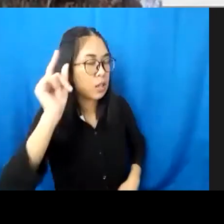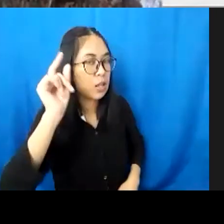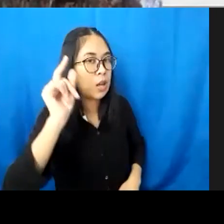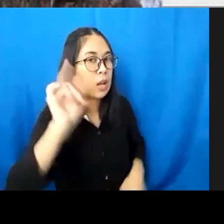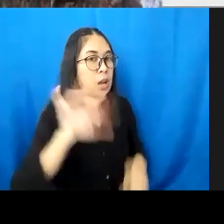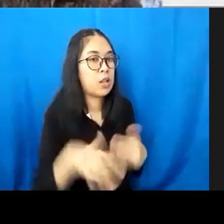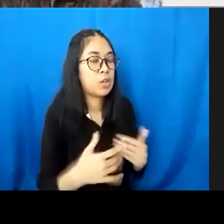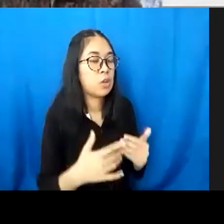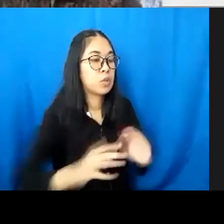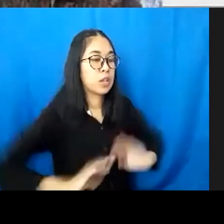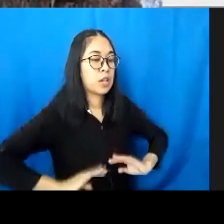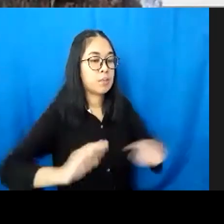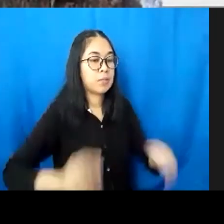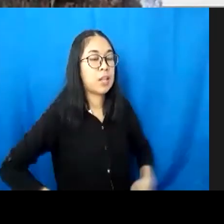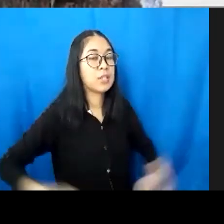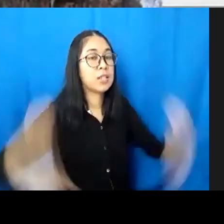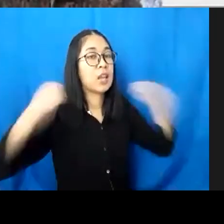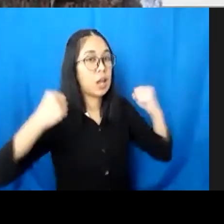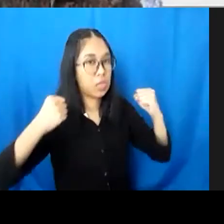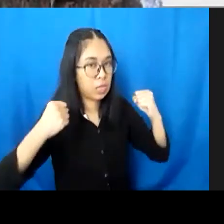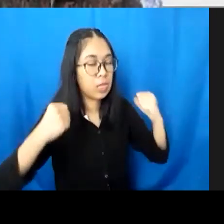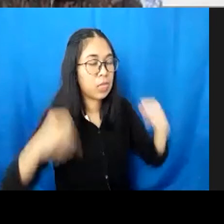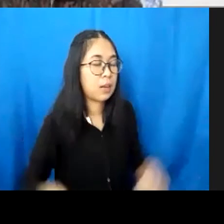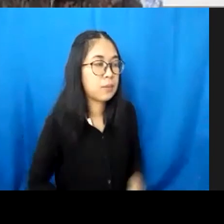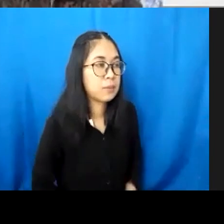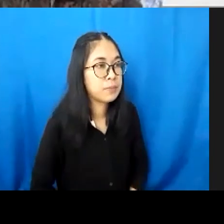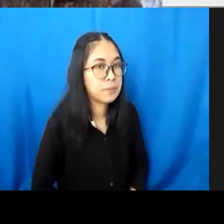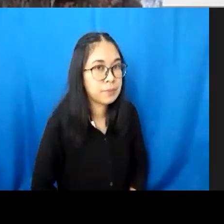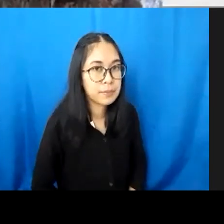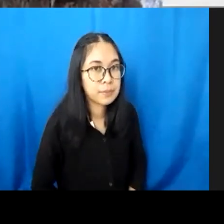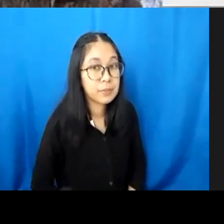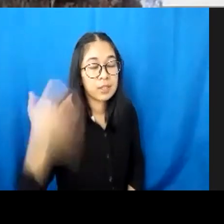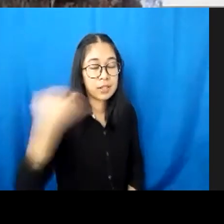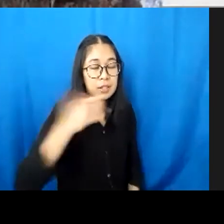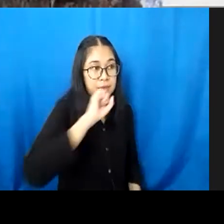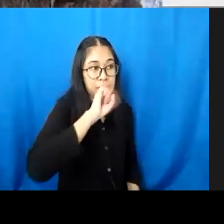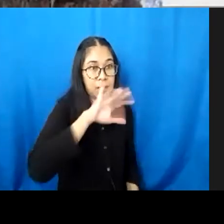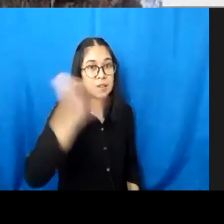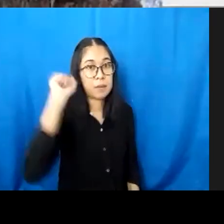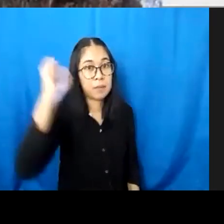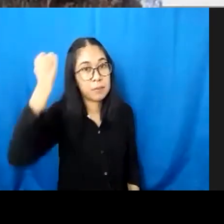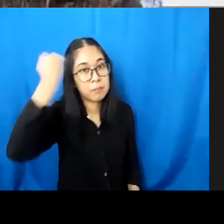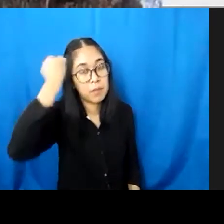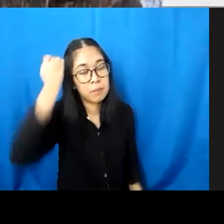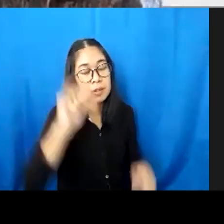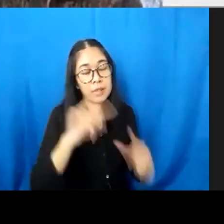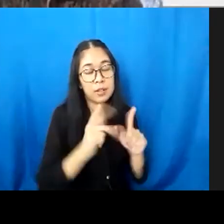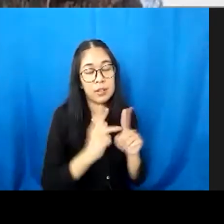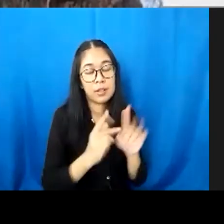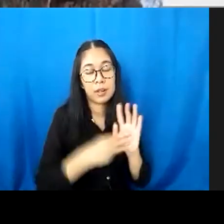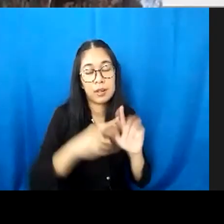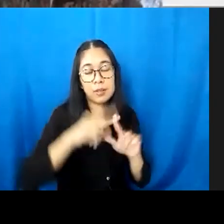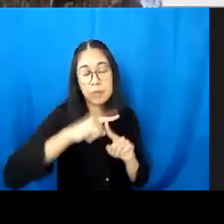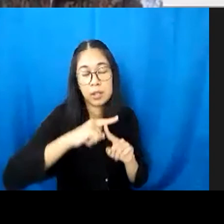yang sehat ya. Jadi sejalan dengan yang disampaikan oleh Pak Rahman barusan gitu ya. Jadi jangan